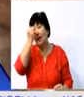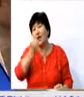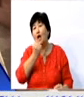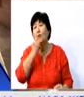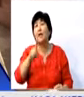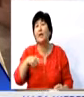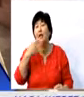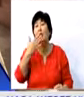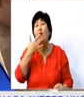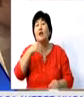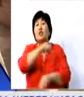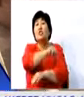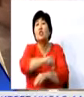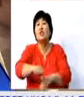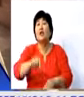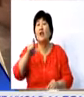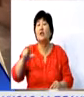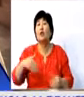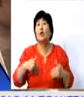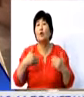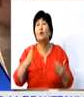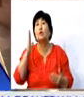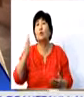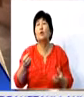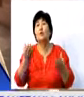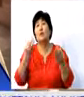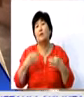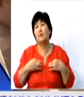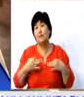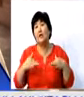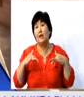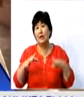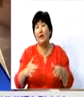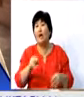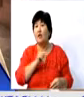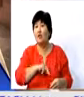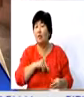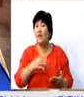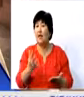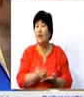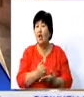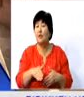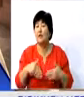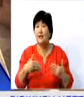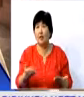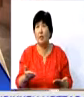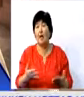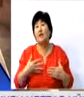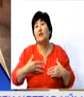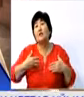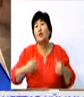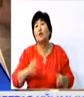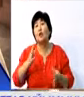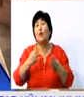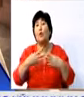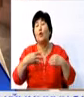айтамын. Шекарашыларымызға құтты болсын дейміз, шекара күндеріңіз, еңбектеріңізге табыс тілеймін. Дендеріңіз сау